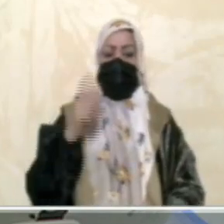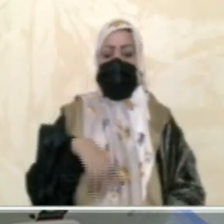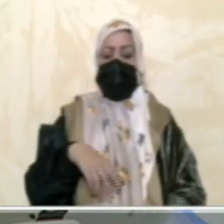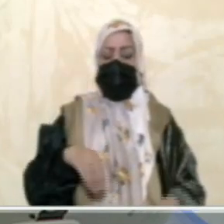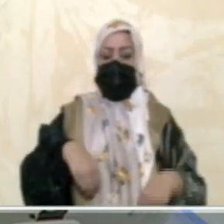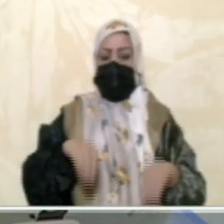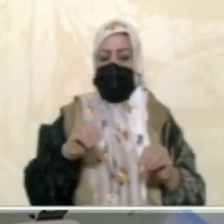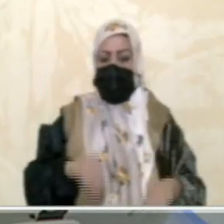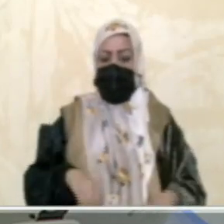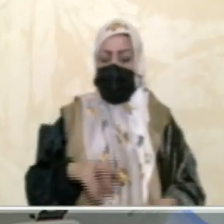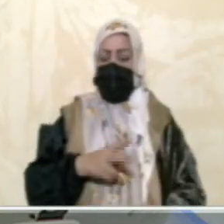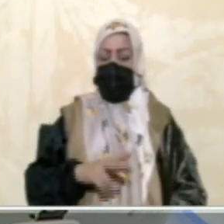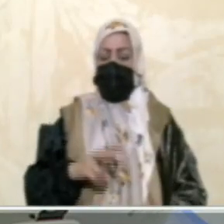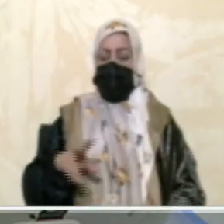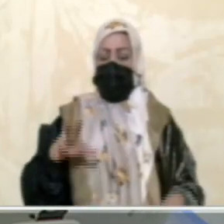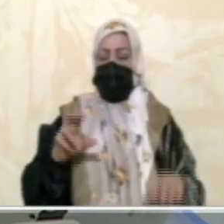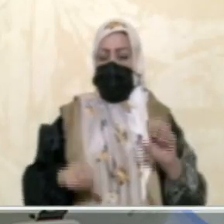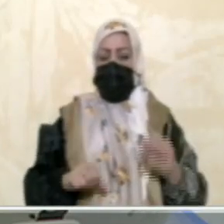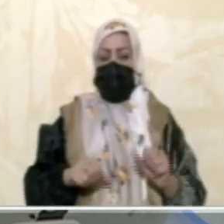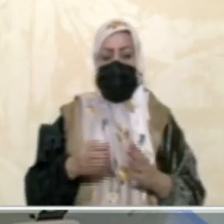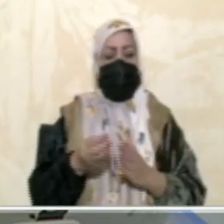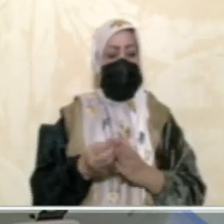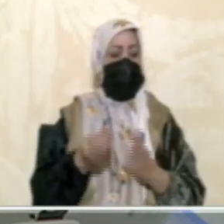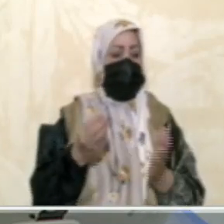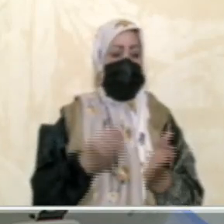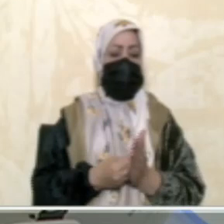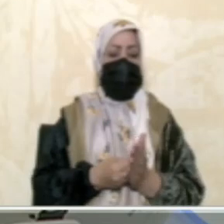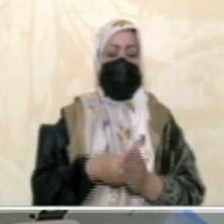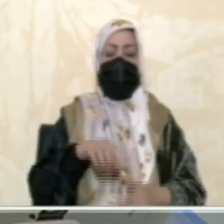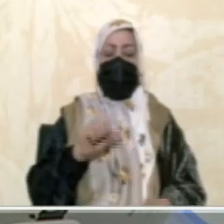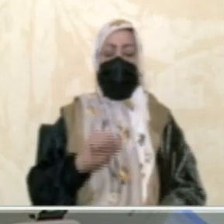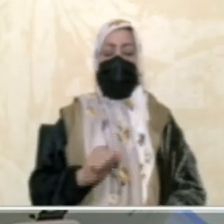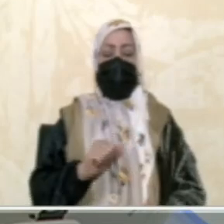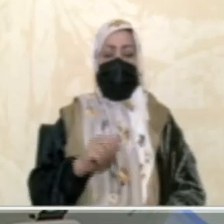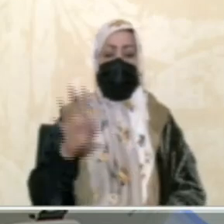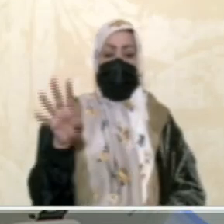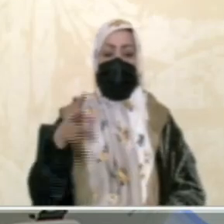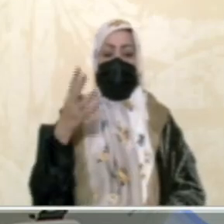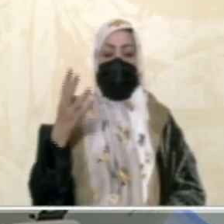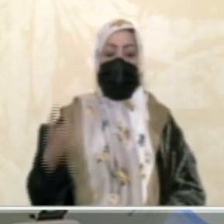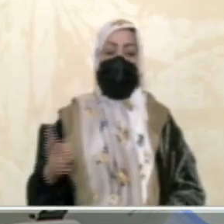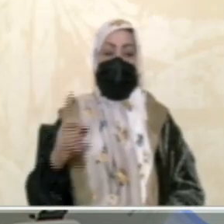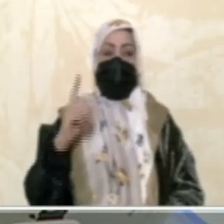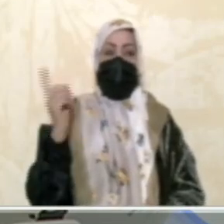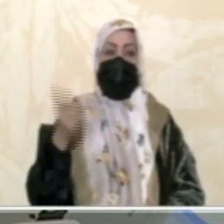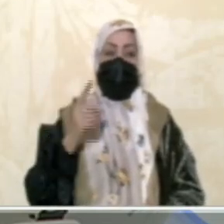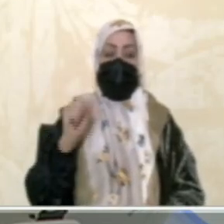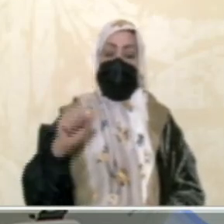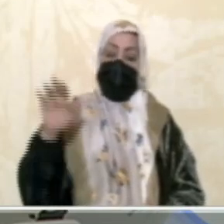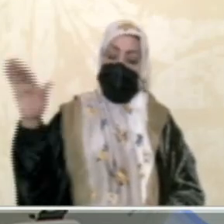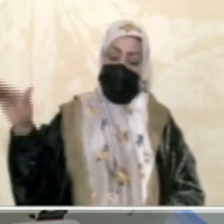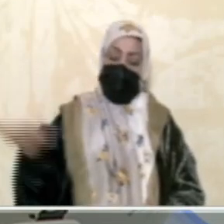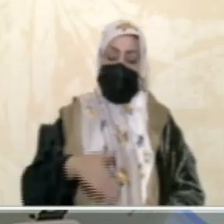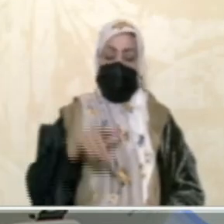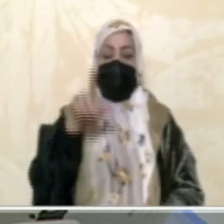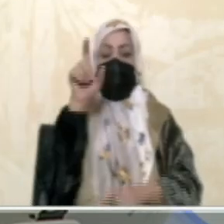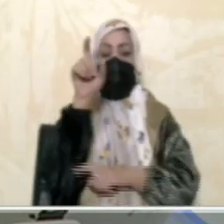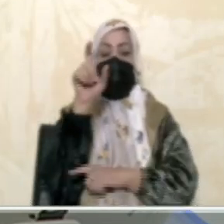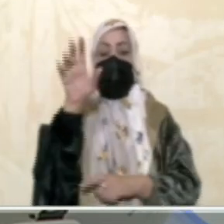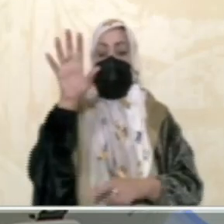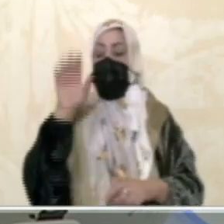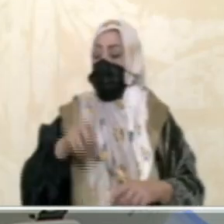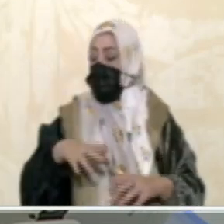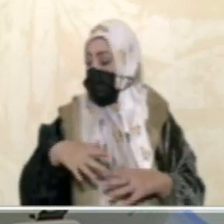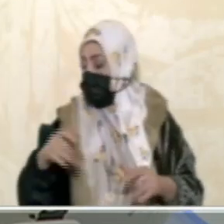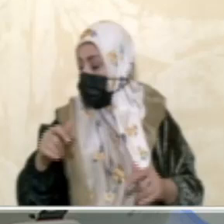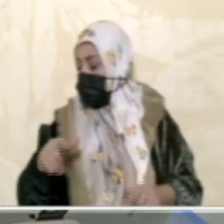لهؤلاء حق في هذا الحجز ومن حق اي شخص ورد للمسجد ووجد مكانا محجوزا ان يجلس في هذا المكان